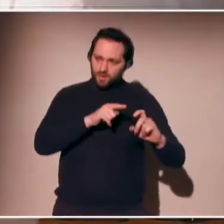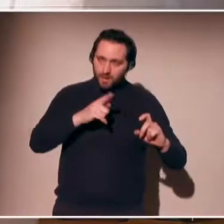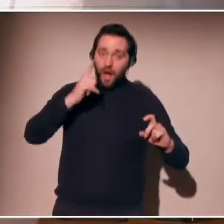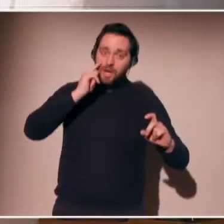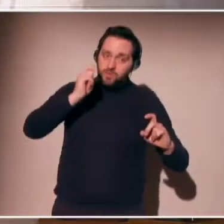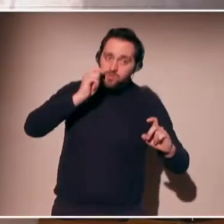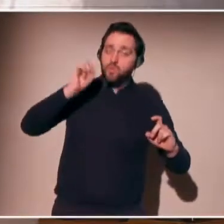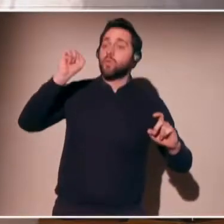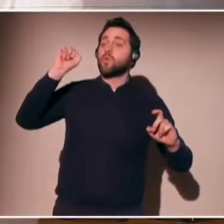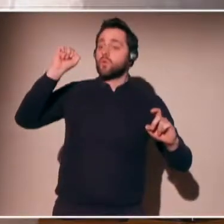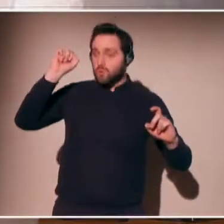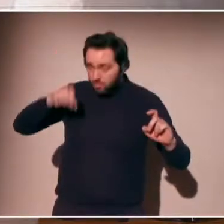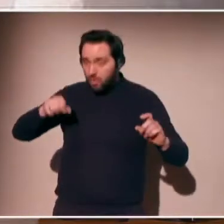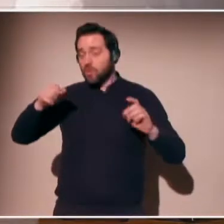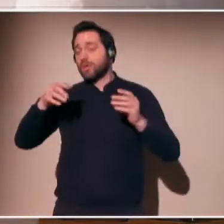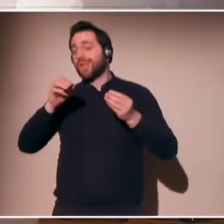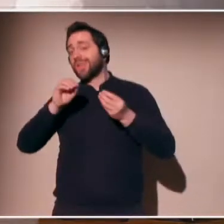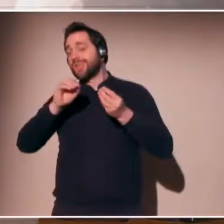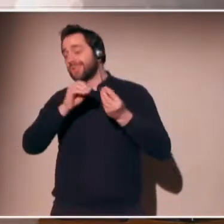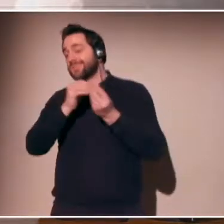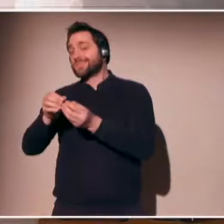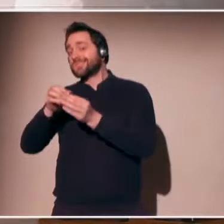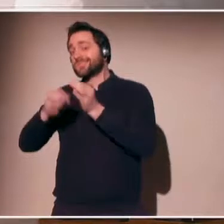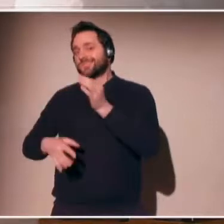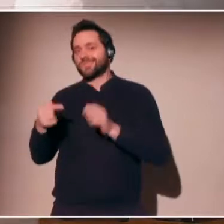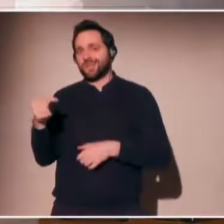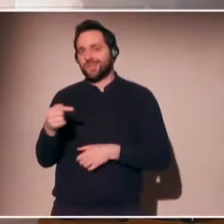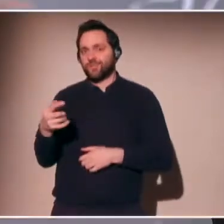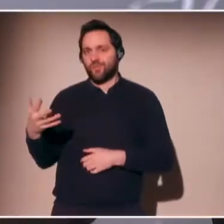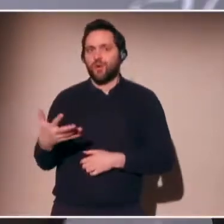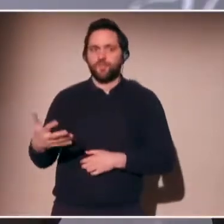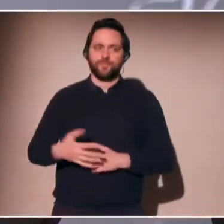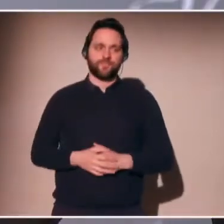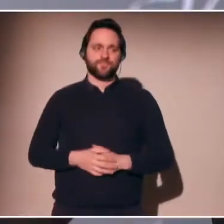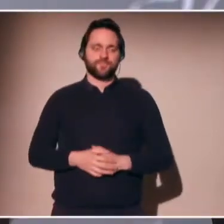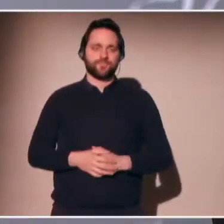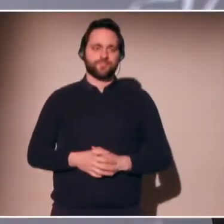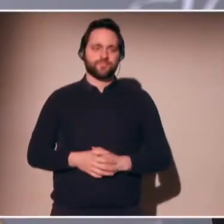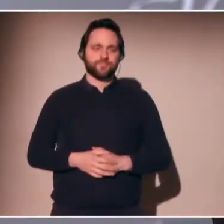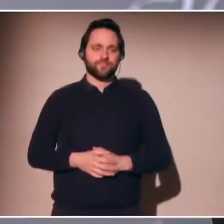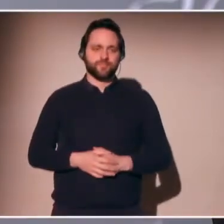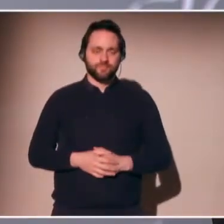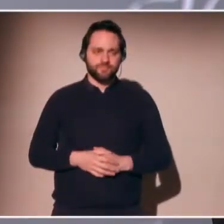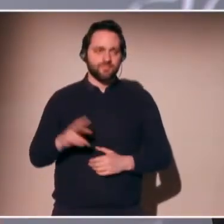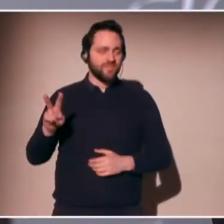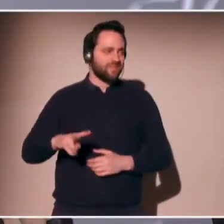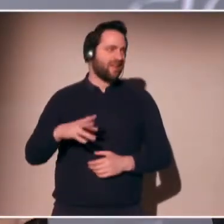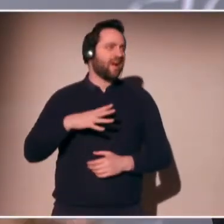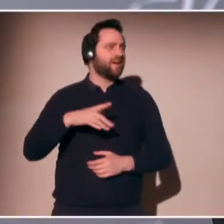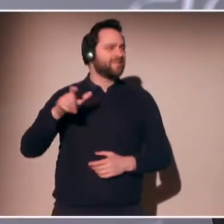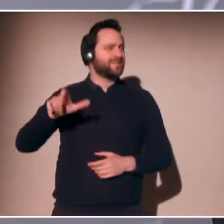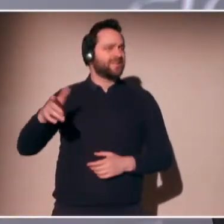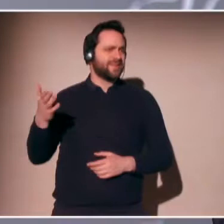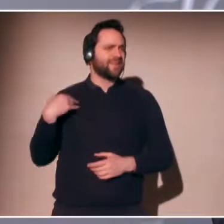Et alors, certains pourraient dire j'aimerais ouvrir cette boîte noire et voir ce qui s'est passé. Ou alors, quelles données ont